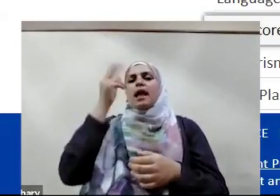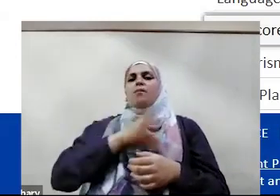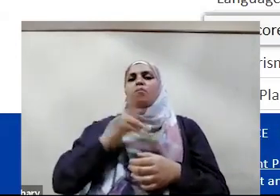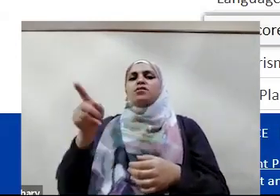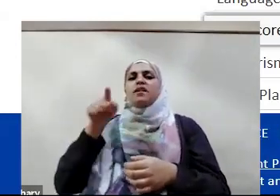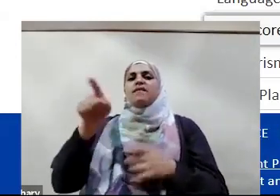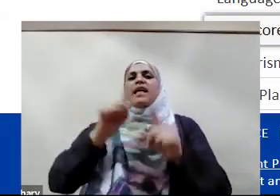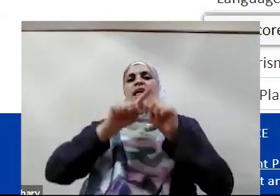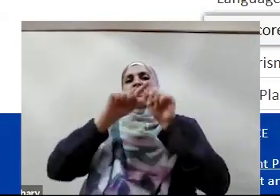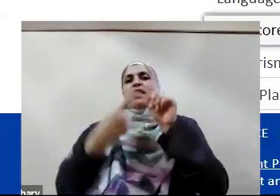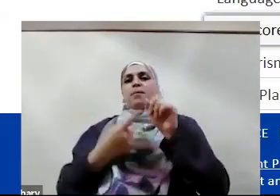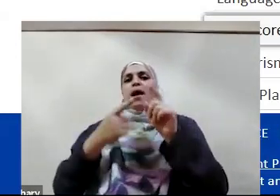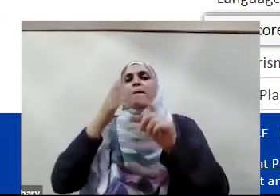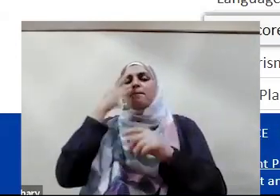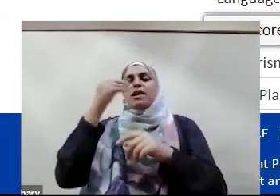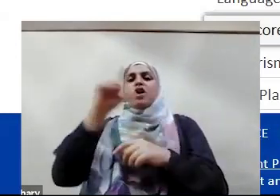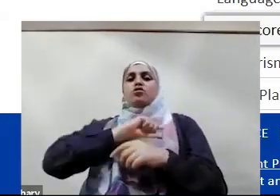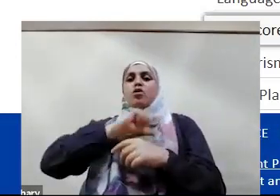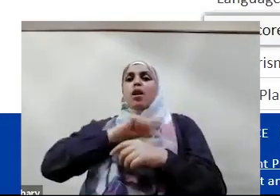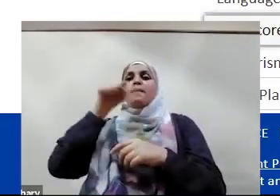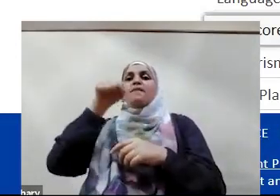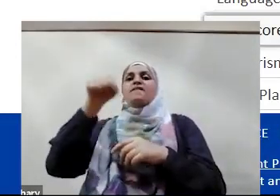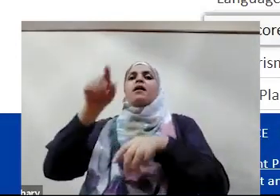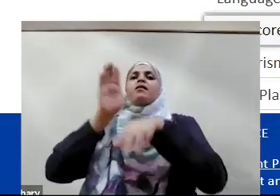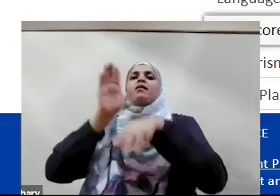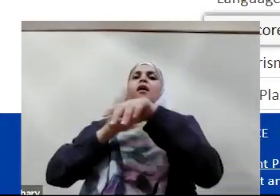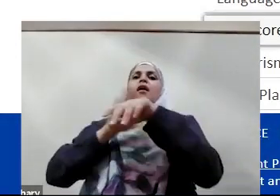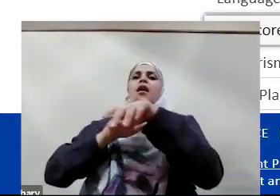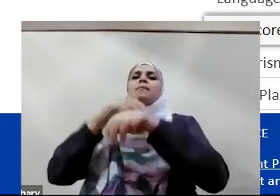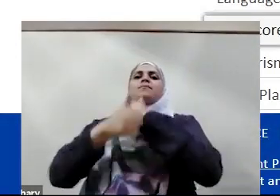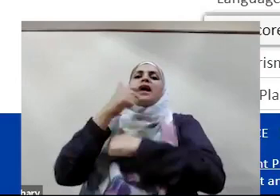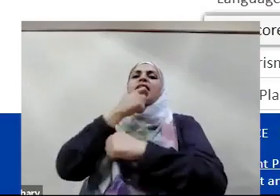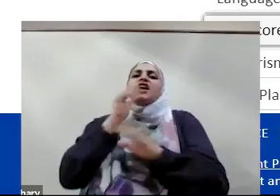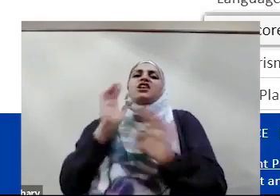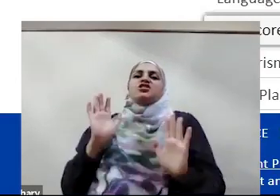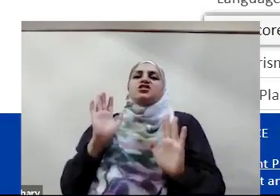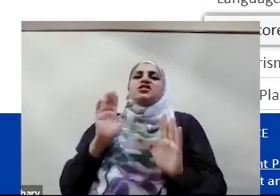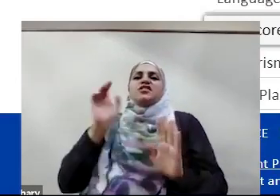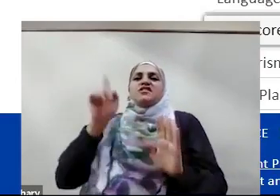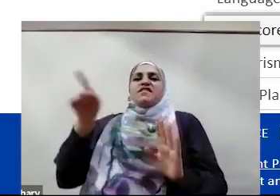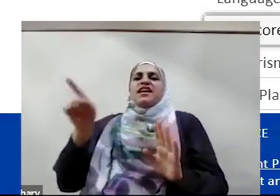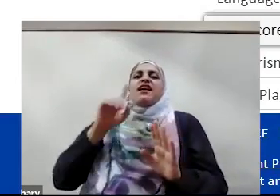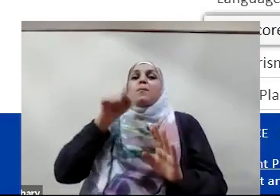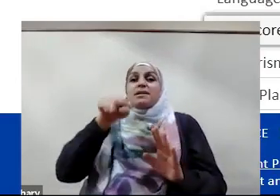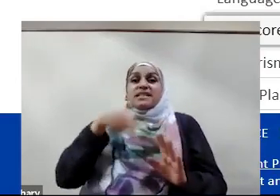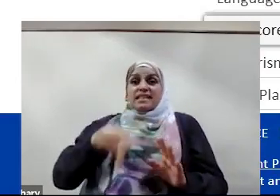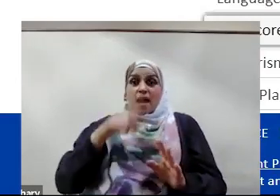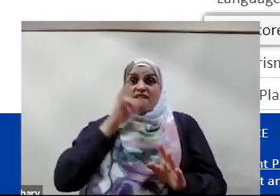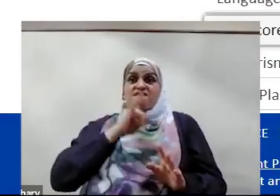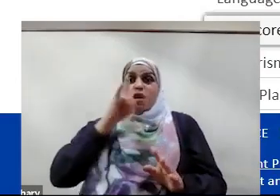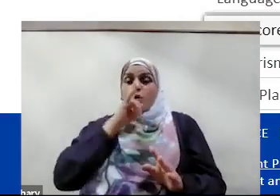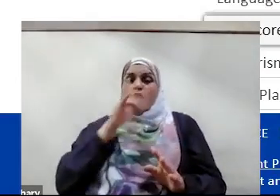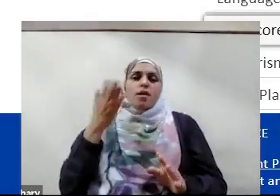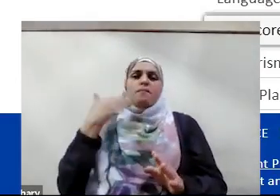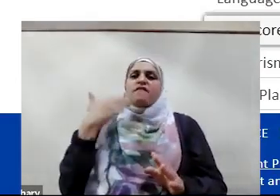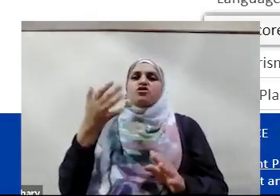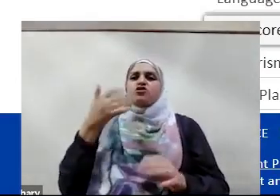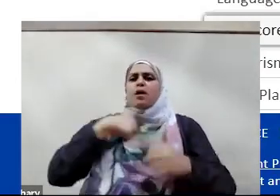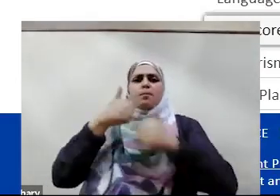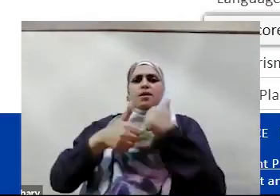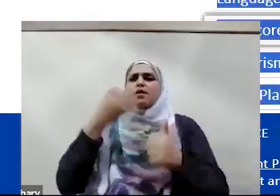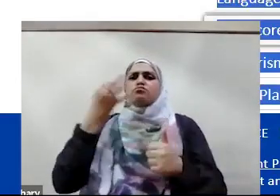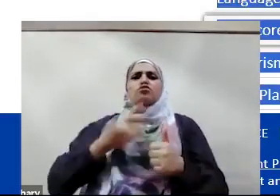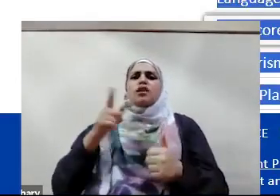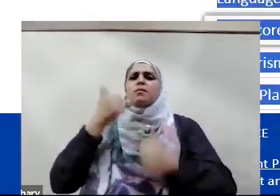لمنحة الطلاب بتطلب امتحان إنجليزي. فأنا بالنسبة لي كطالب فنون لو أنا مش معايا امتحان، أنا مش محتاج خالص يبقى معايا